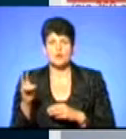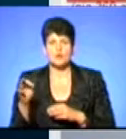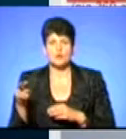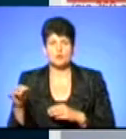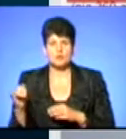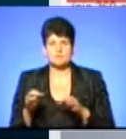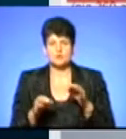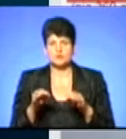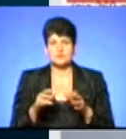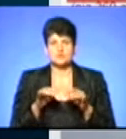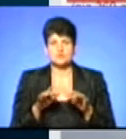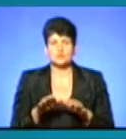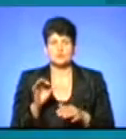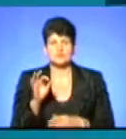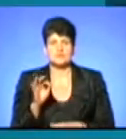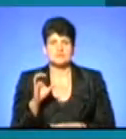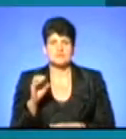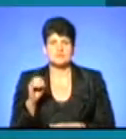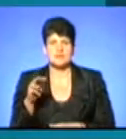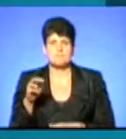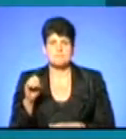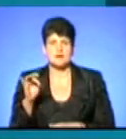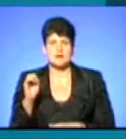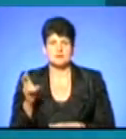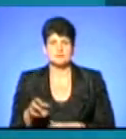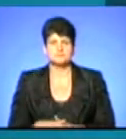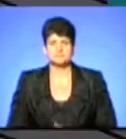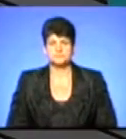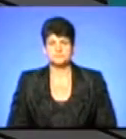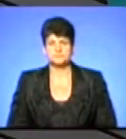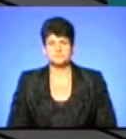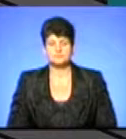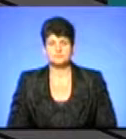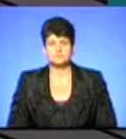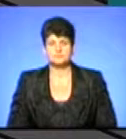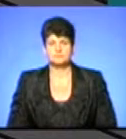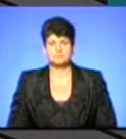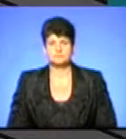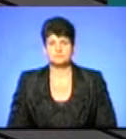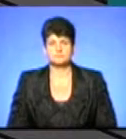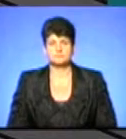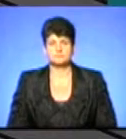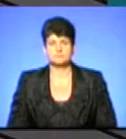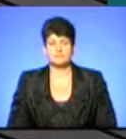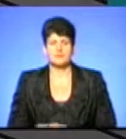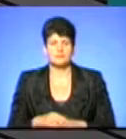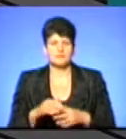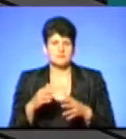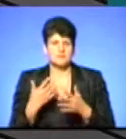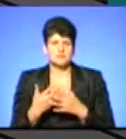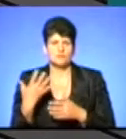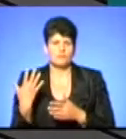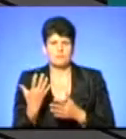ресурсів України Остап Семерак. Ну, от чи не в 5 разів